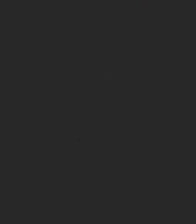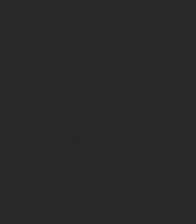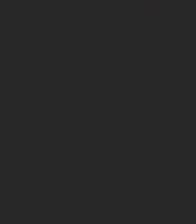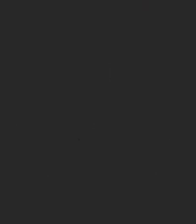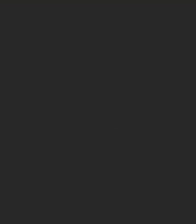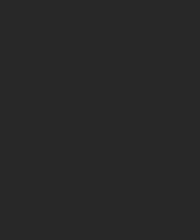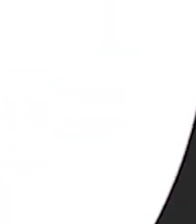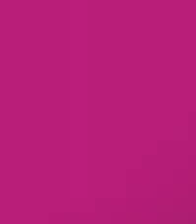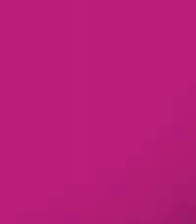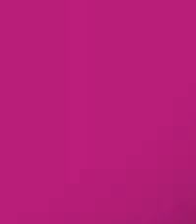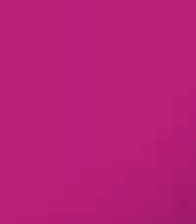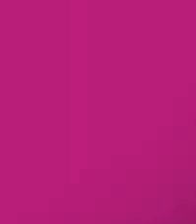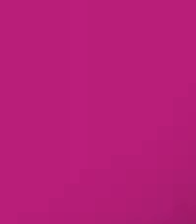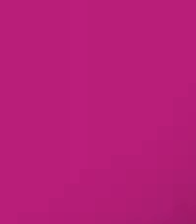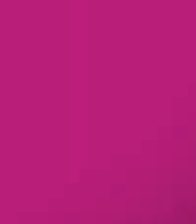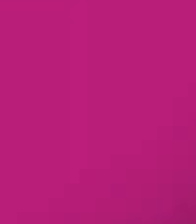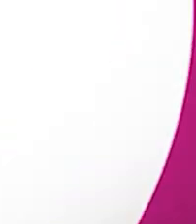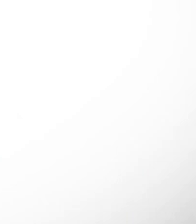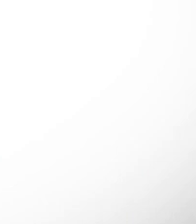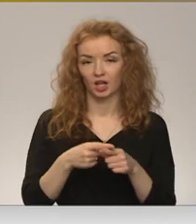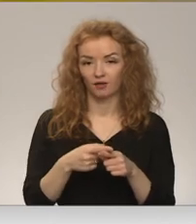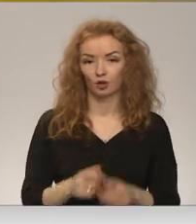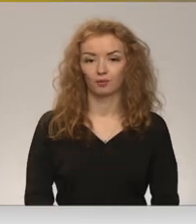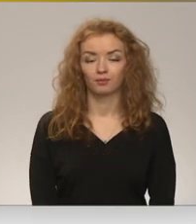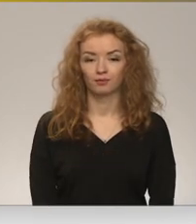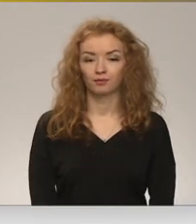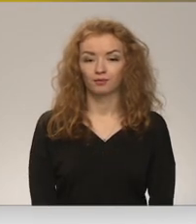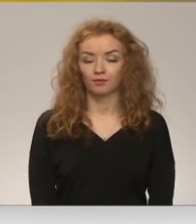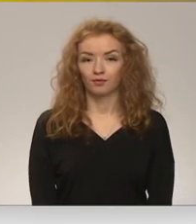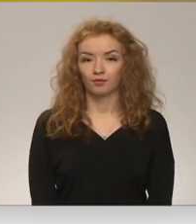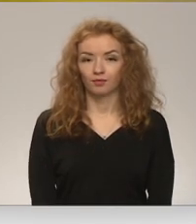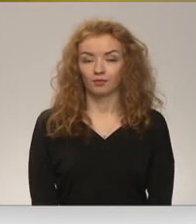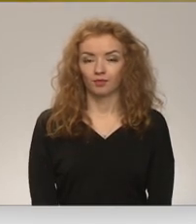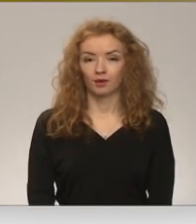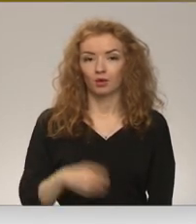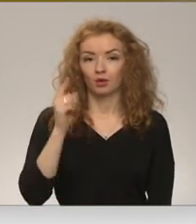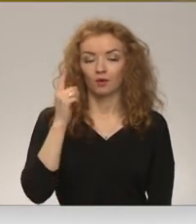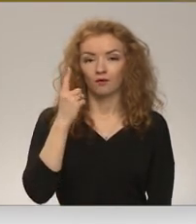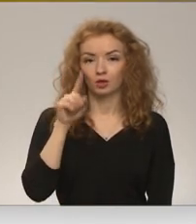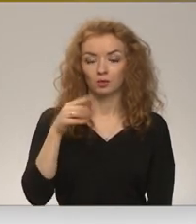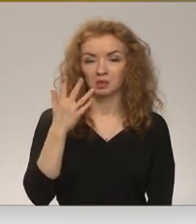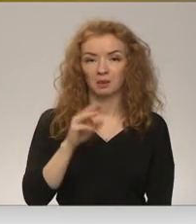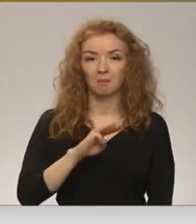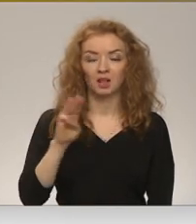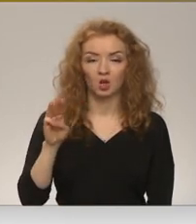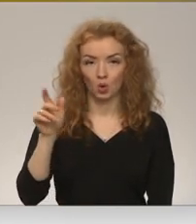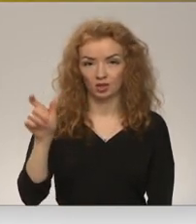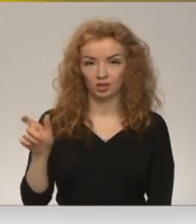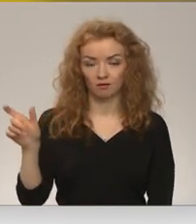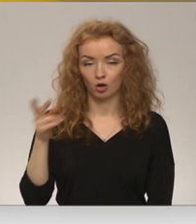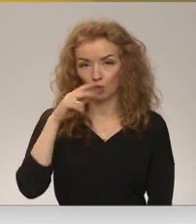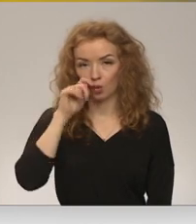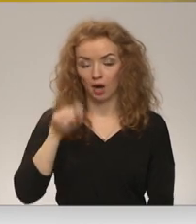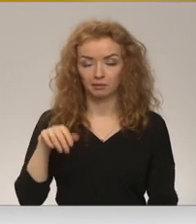Re, viss ēters ir te! Bet vairāk nekā 1,5 miljonus Ukrainas iedzīvotāji ir devušies